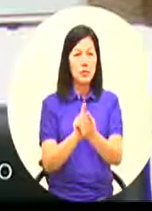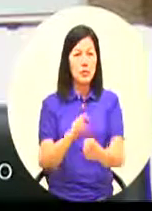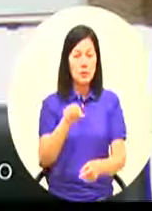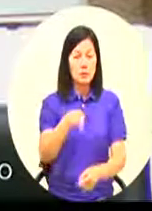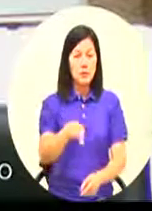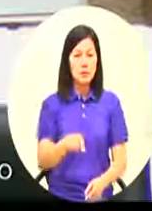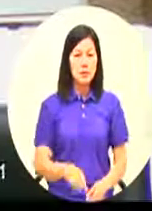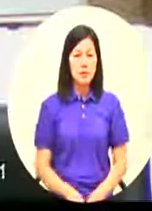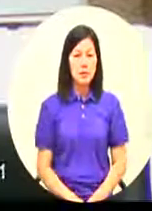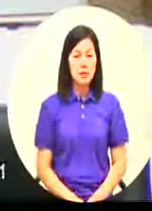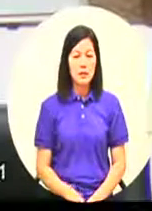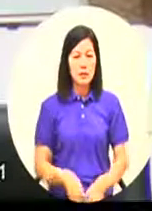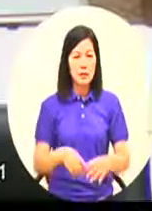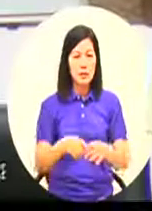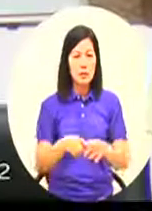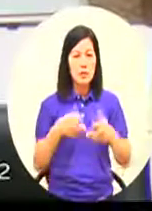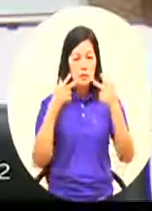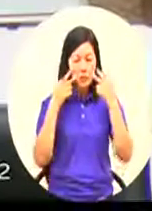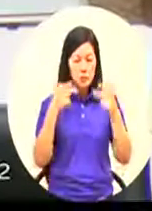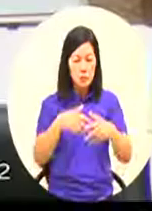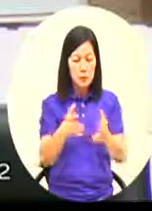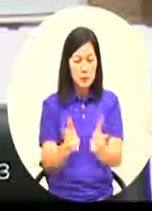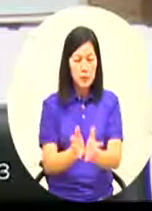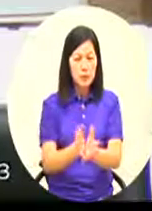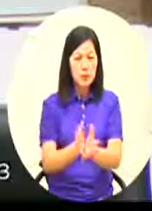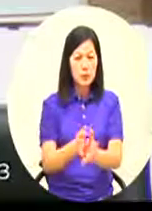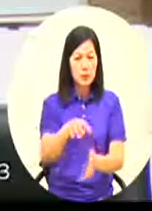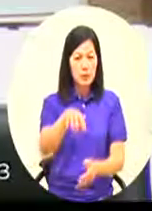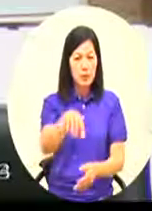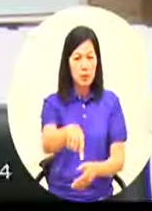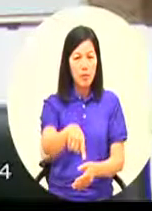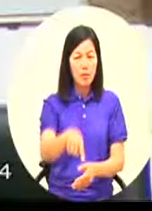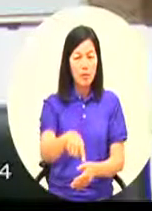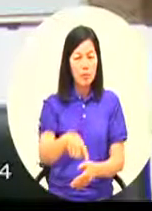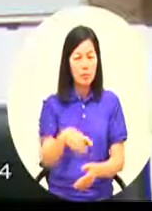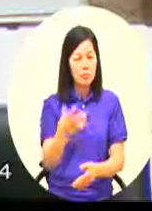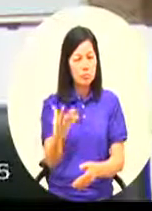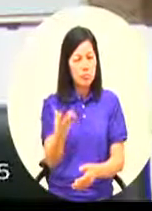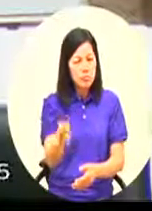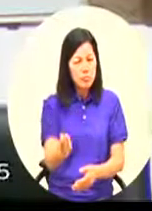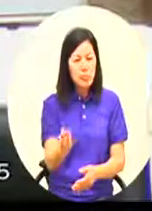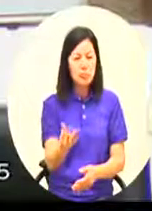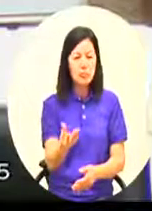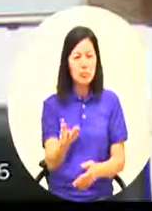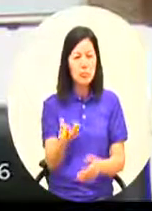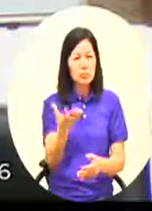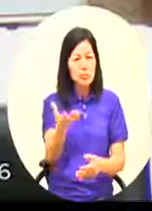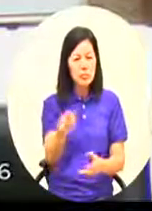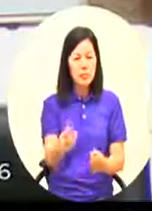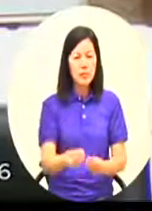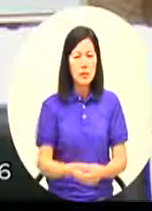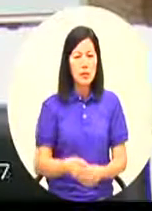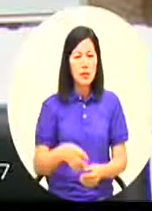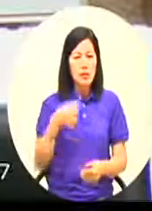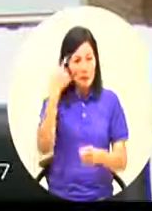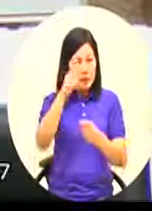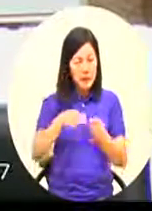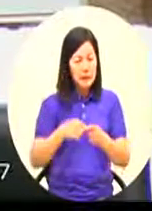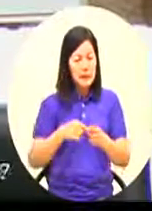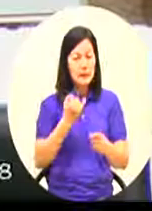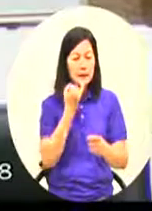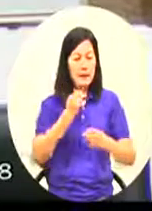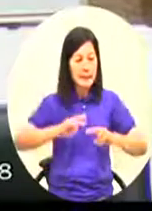样的一个部落建虽然不算多啊，我也希望将来明年度能够改